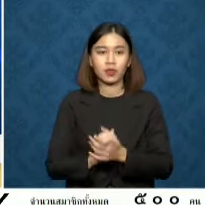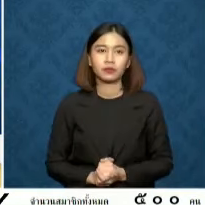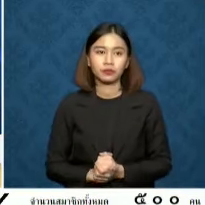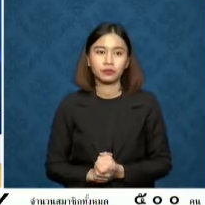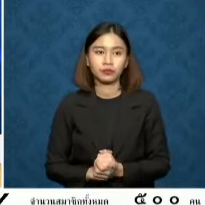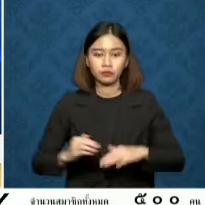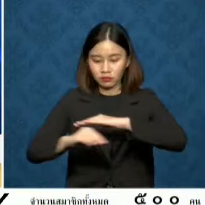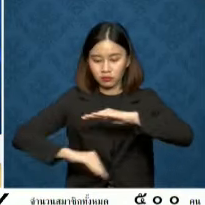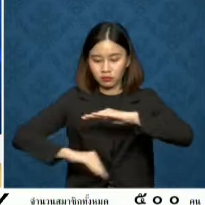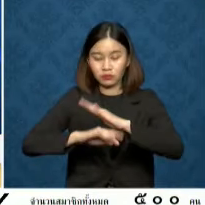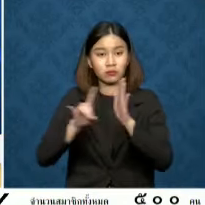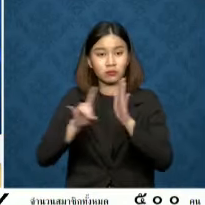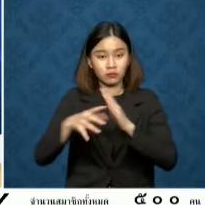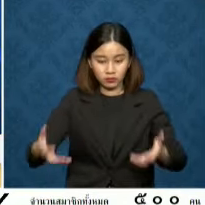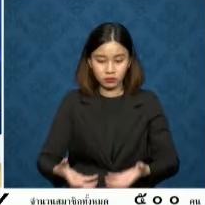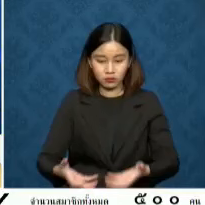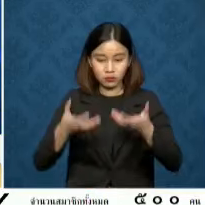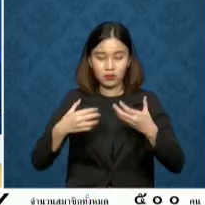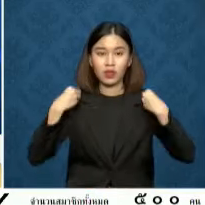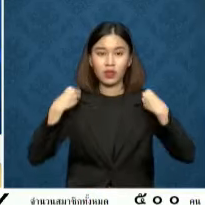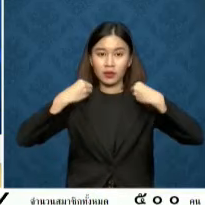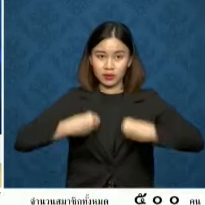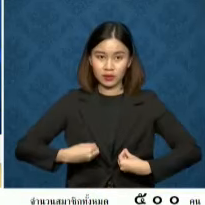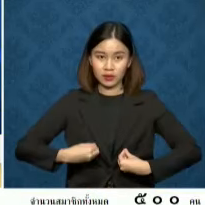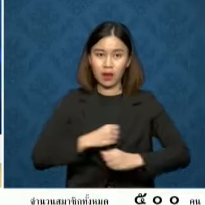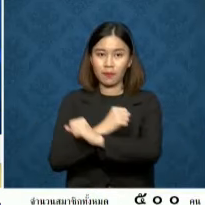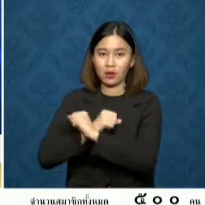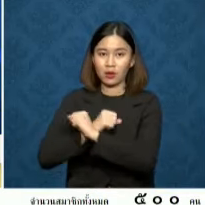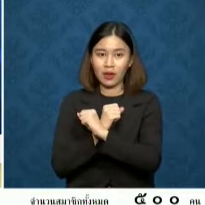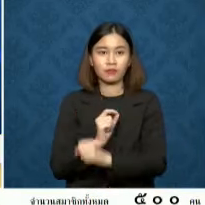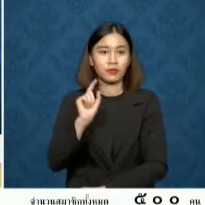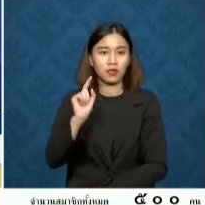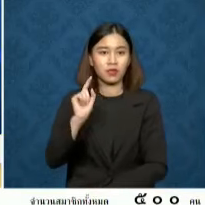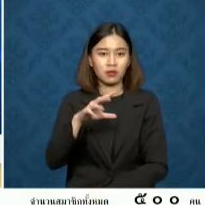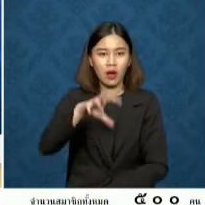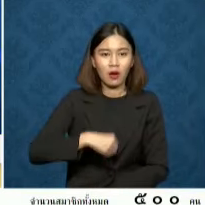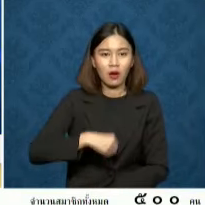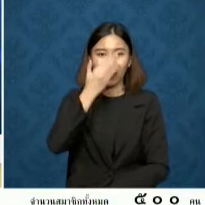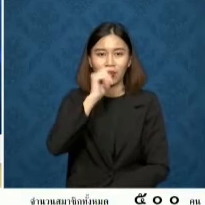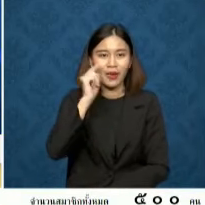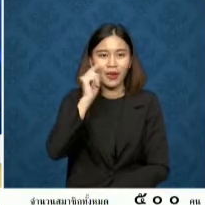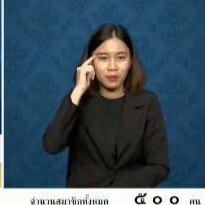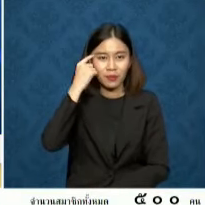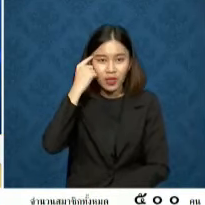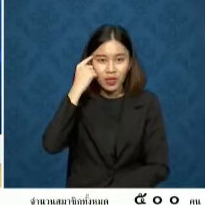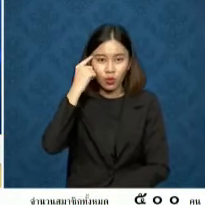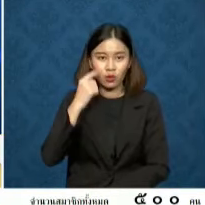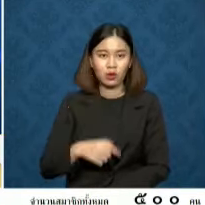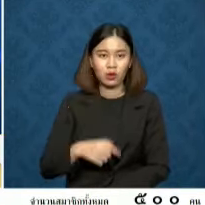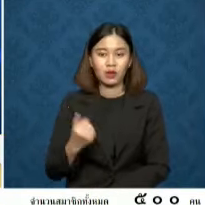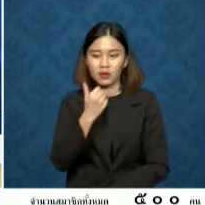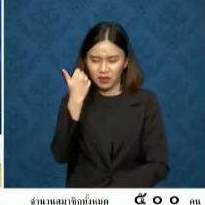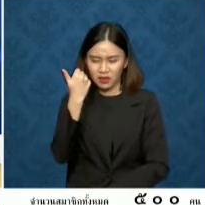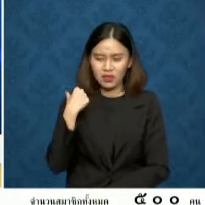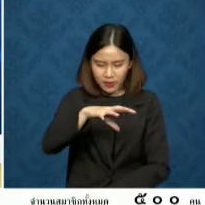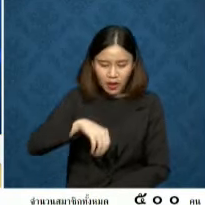หลักฐานอย่างสุดท้ายที่เอาขึ้นมาได้ครับก็คือเสื้อชูชีพ1ตัวที่ไม่รู้เอาขึ้นมาทำไมมันมีอย่างอื่นให้น่าเอาขึ้นมามากก